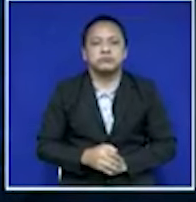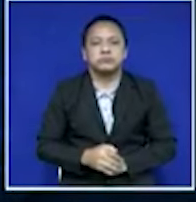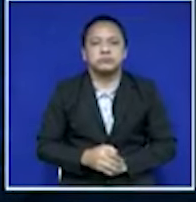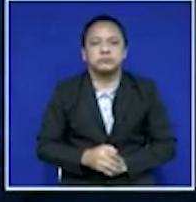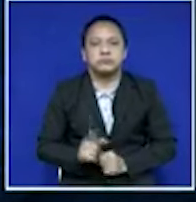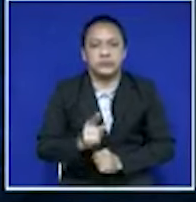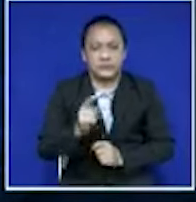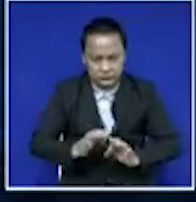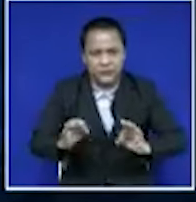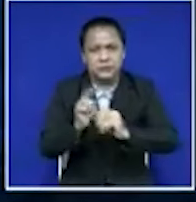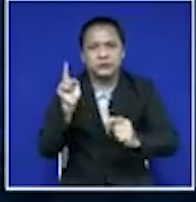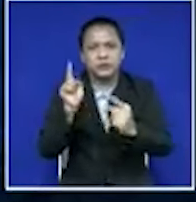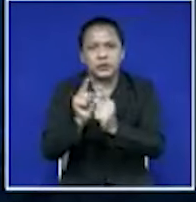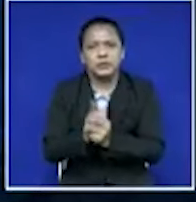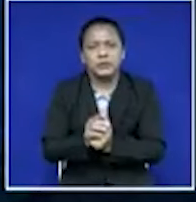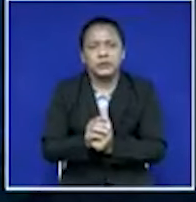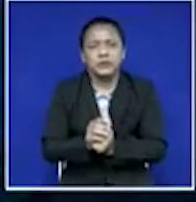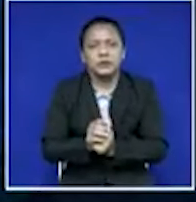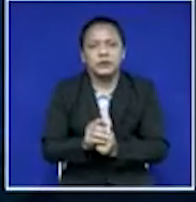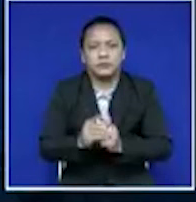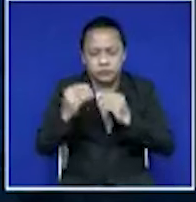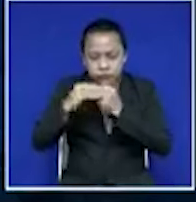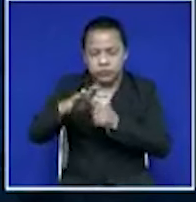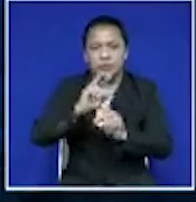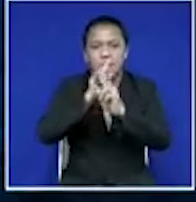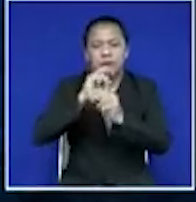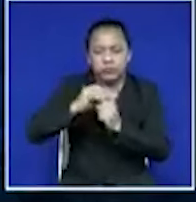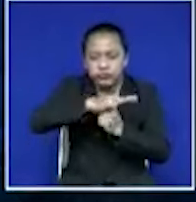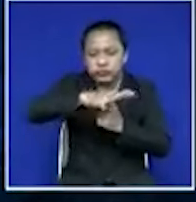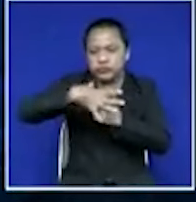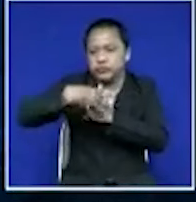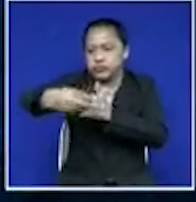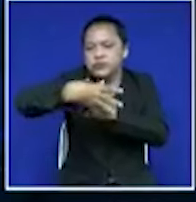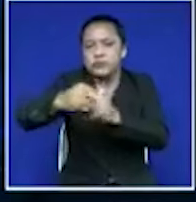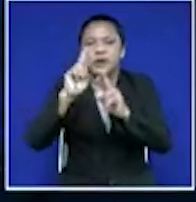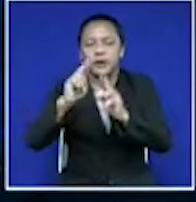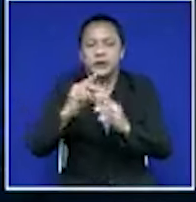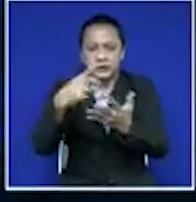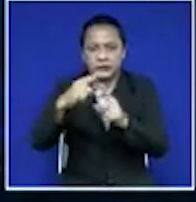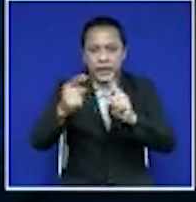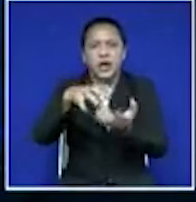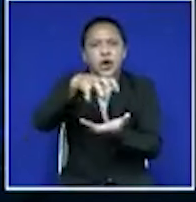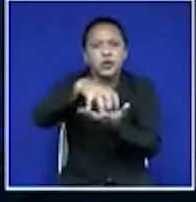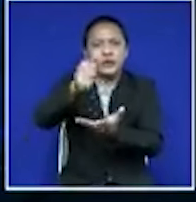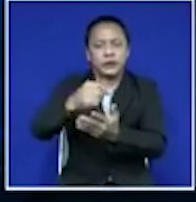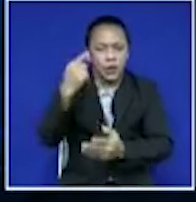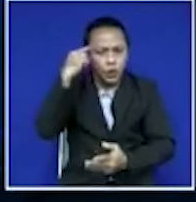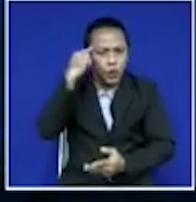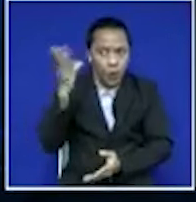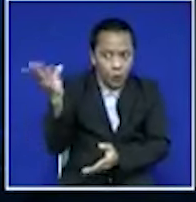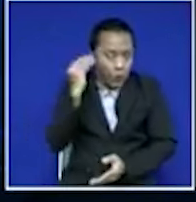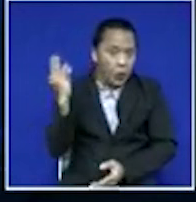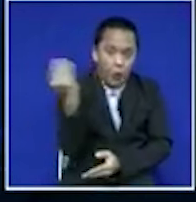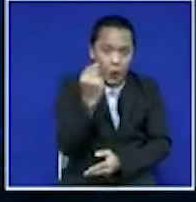เรียกว่าความเป็นไปได้ในการที่จะมีการแพร่ระบาดแต่โชคดีว่าเราทราบเร็วแล้วเราก็เข้าไปสแก